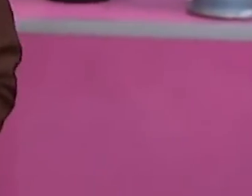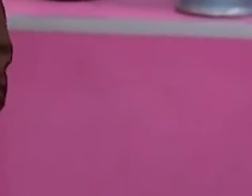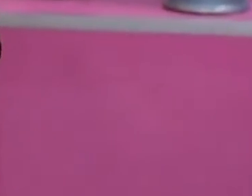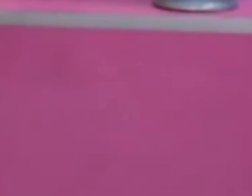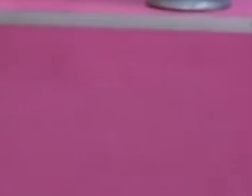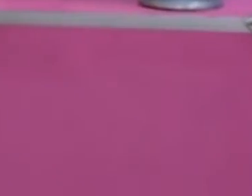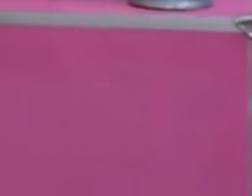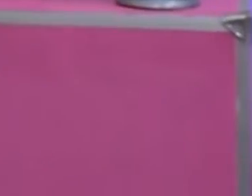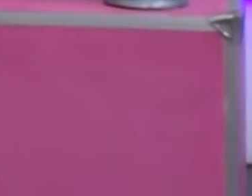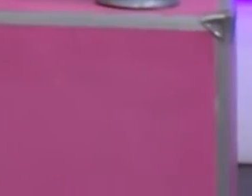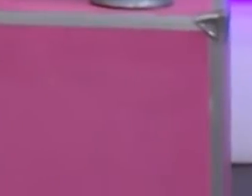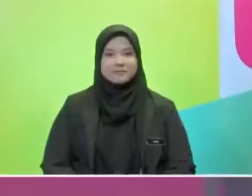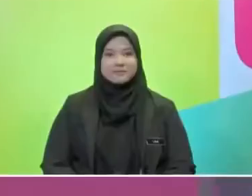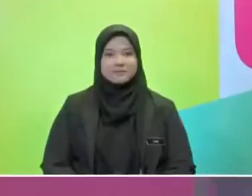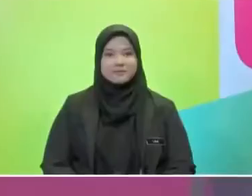Satu.